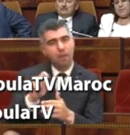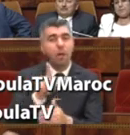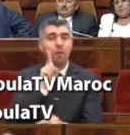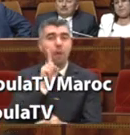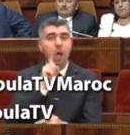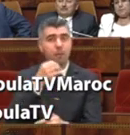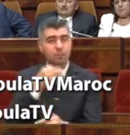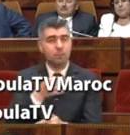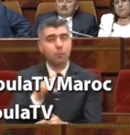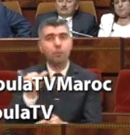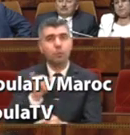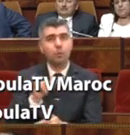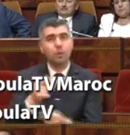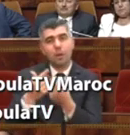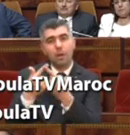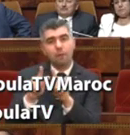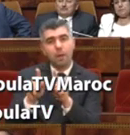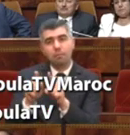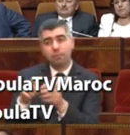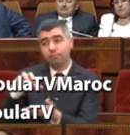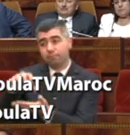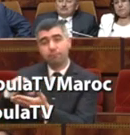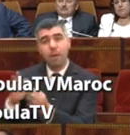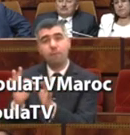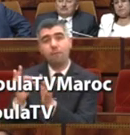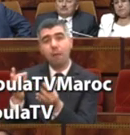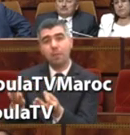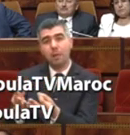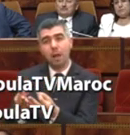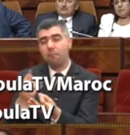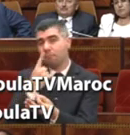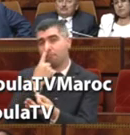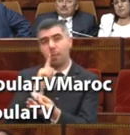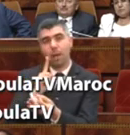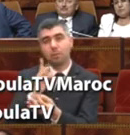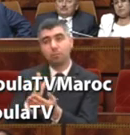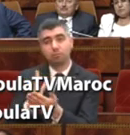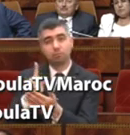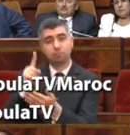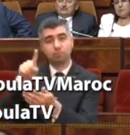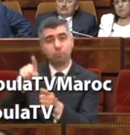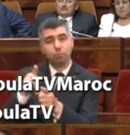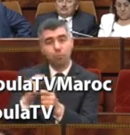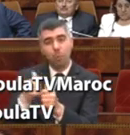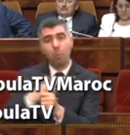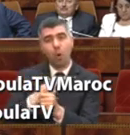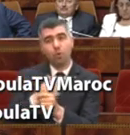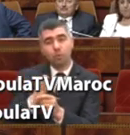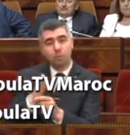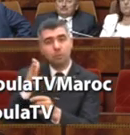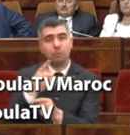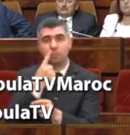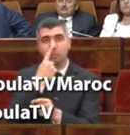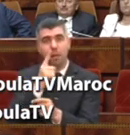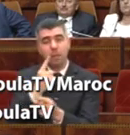الأمر راجع بالأساس إلى ما هو مرتبط بالوسط الذي تعيش فيه. لذا من واجب الوزارة بالتفاعل مع باقي الوزارات المعنية